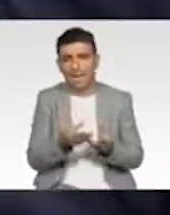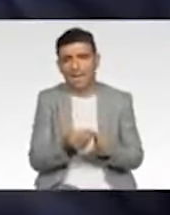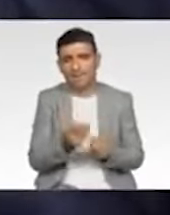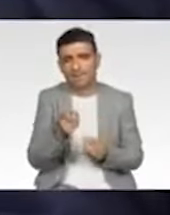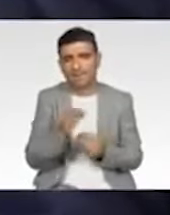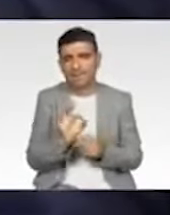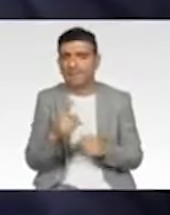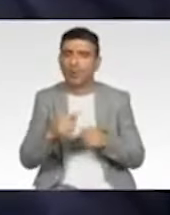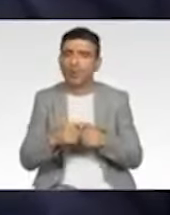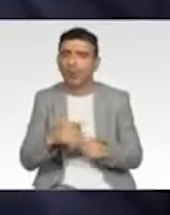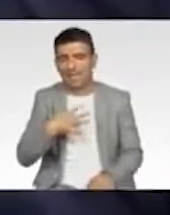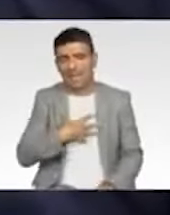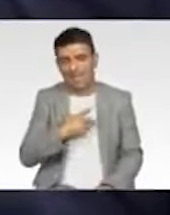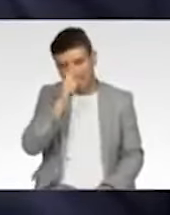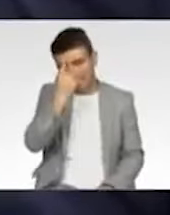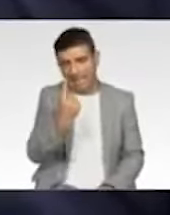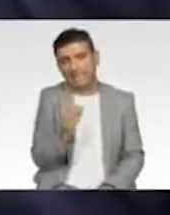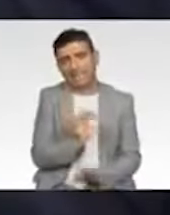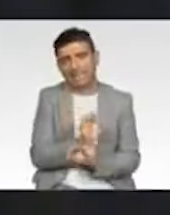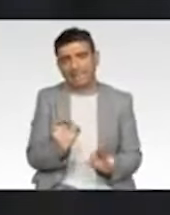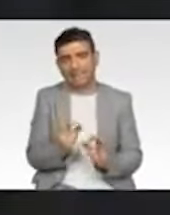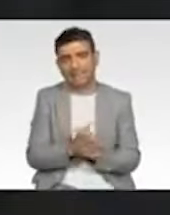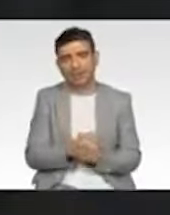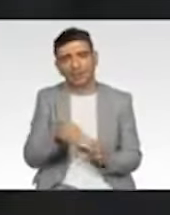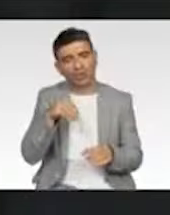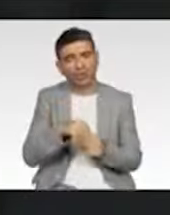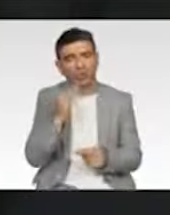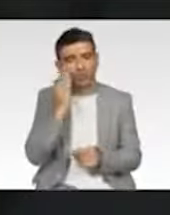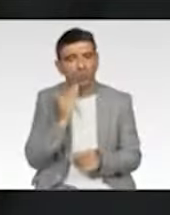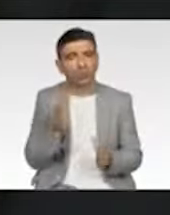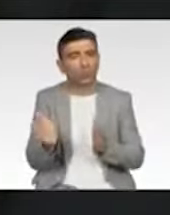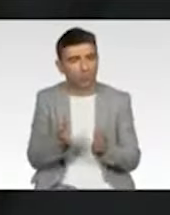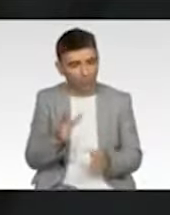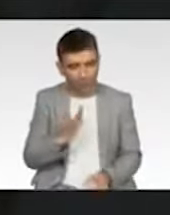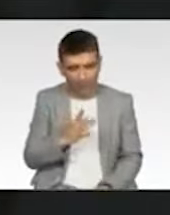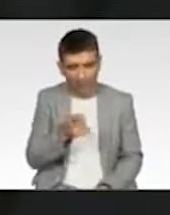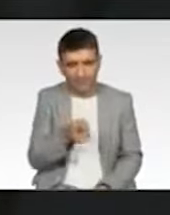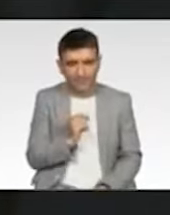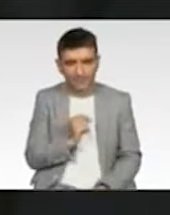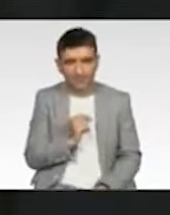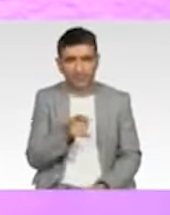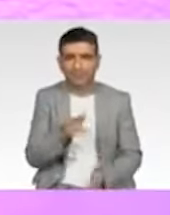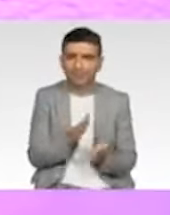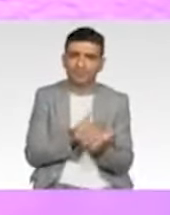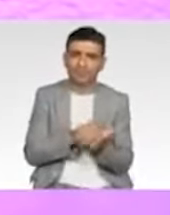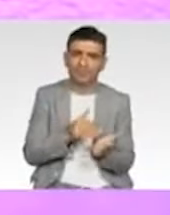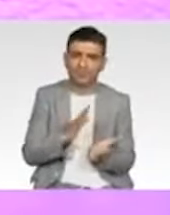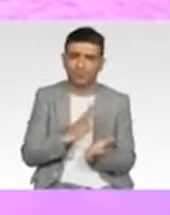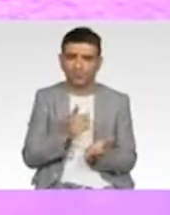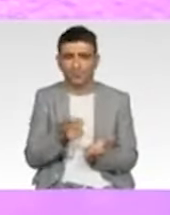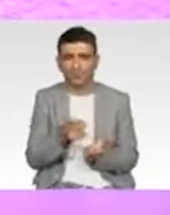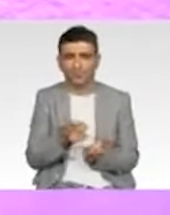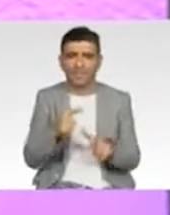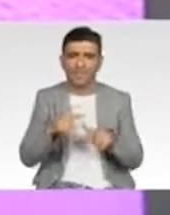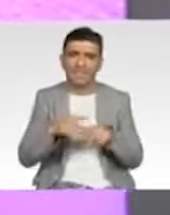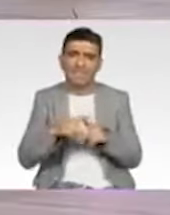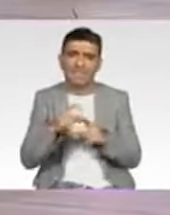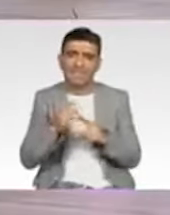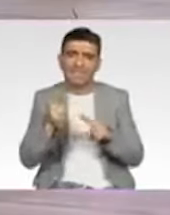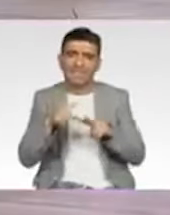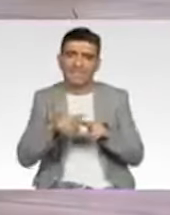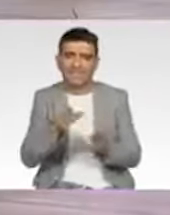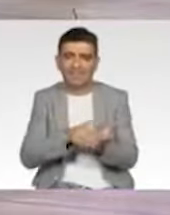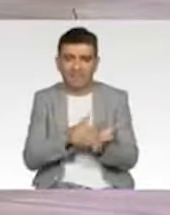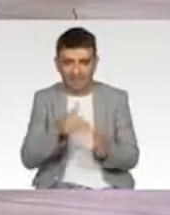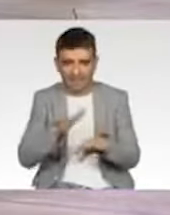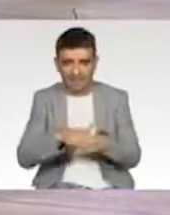nohut kendi başına yeterli. İçinde bulgur da var, biraz un da var. Mesela yok. Orada bir pilav var, değil mi? Evet, Fadile yaptı pilavı. Evet. Fadile,